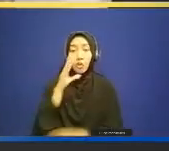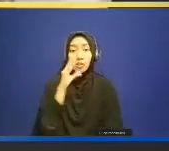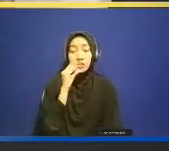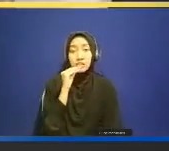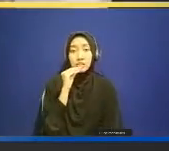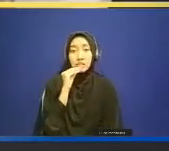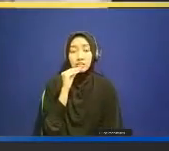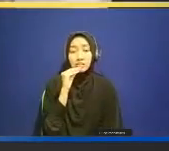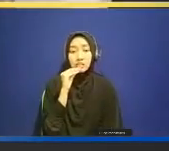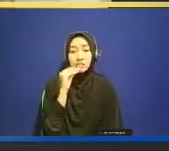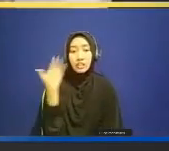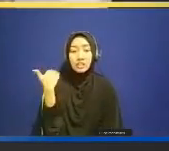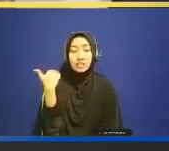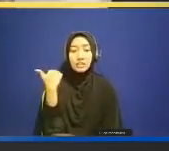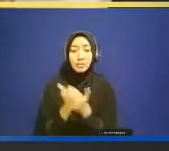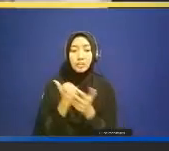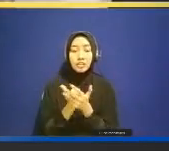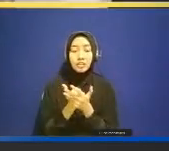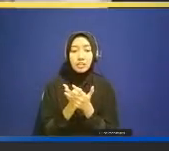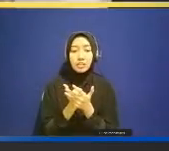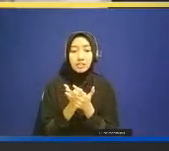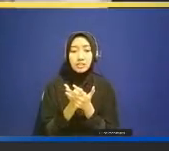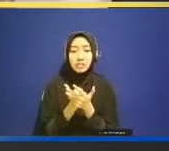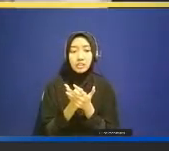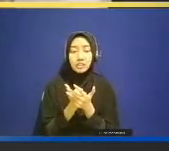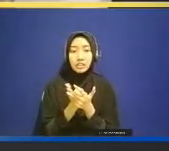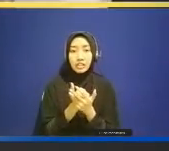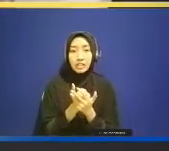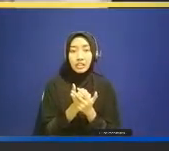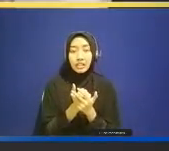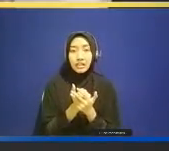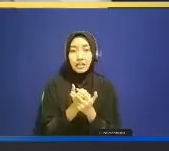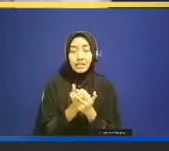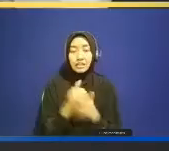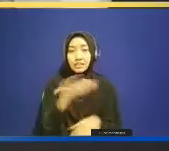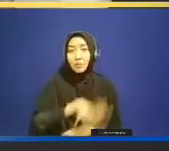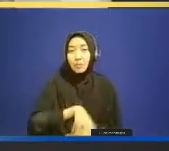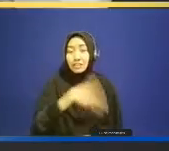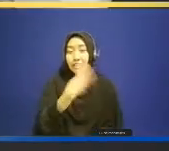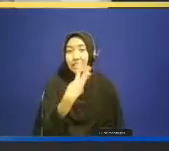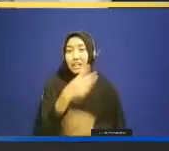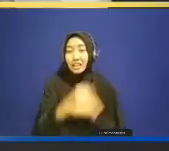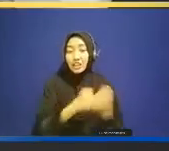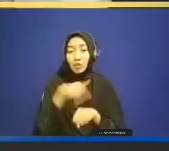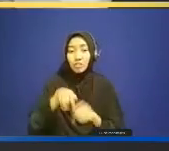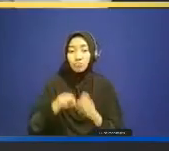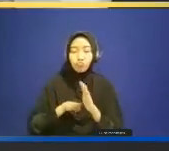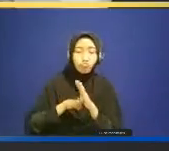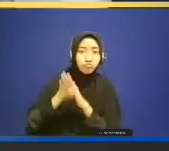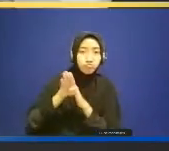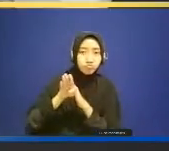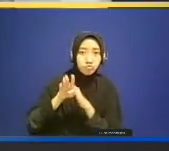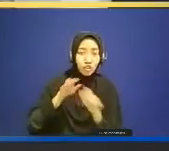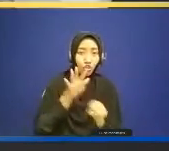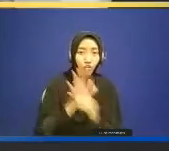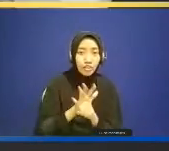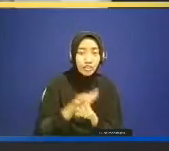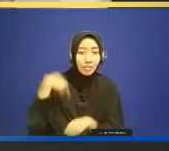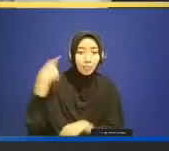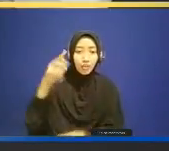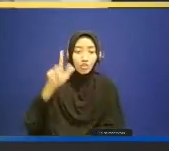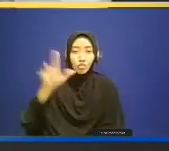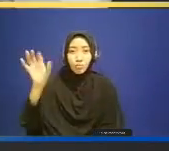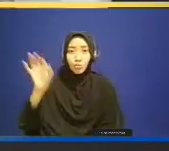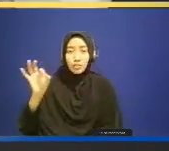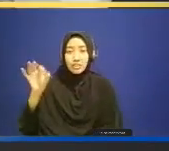Eh kemarin kasih lebih quarter di kuarter tiga tahun tahun ini ya Ada lonjakan ya sampai tujuh persen sebutan karet